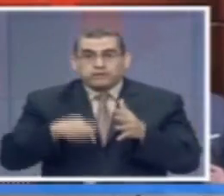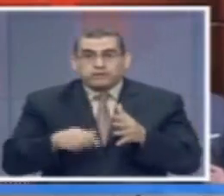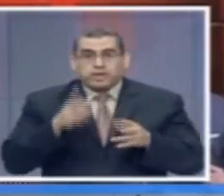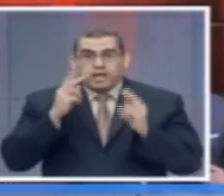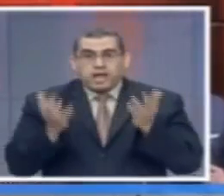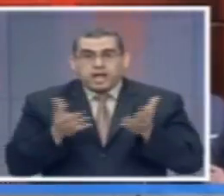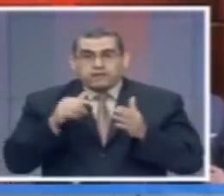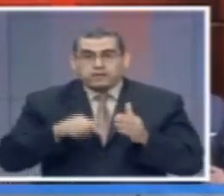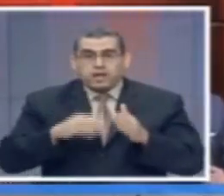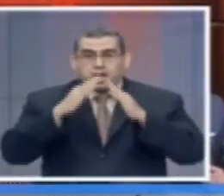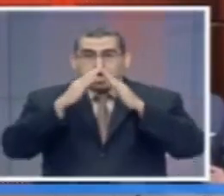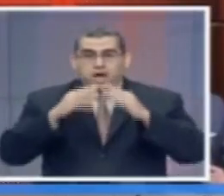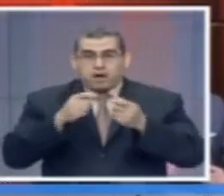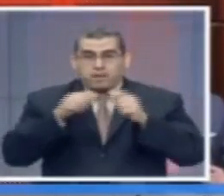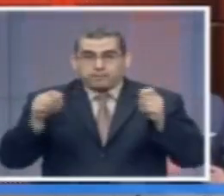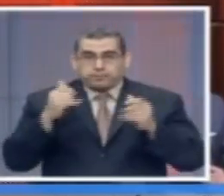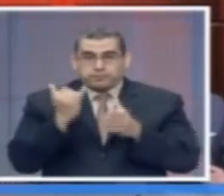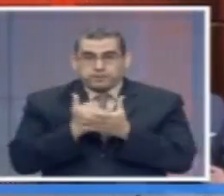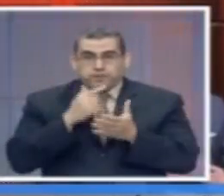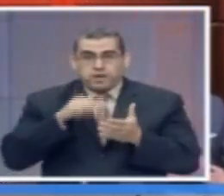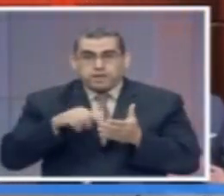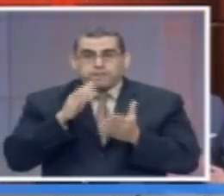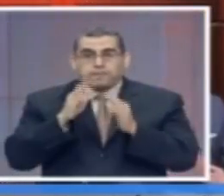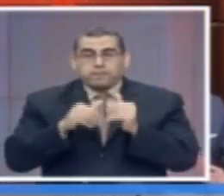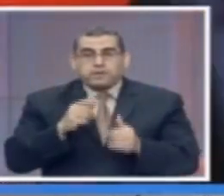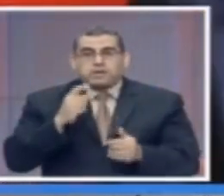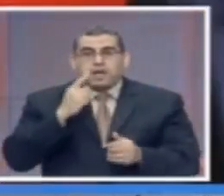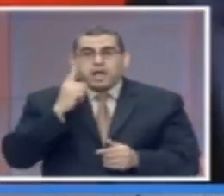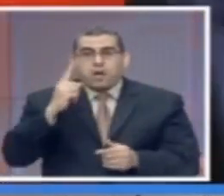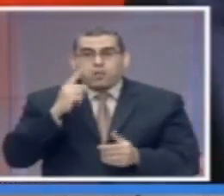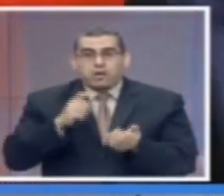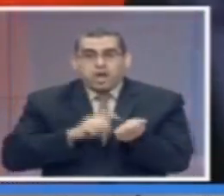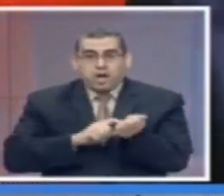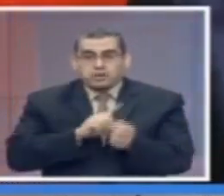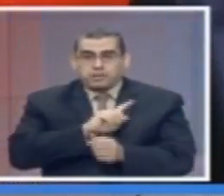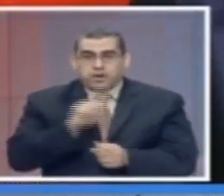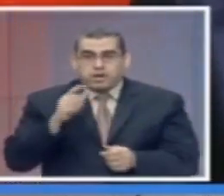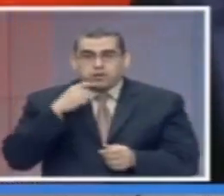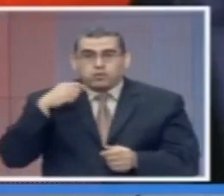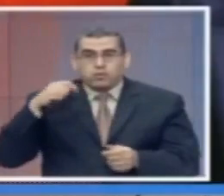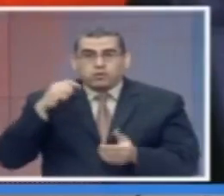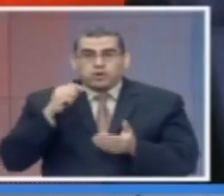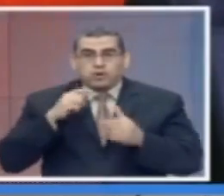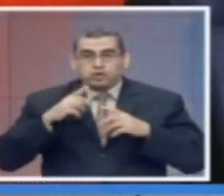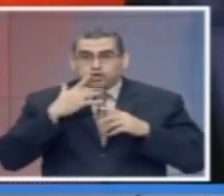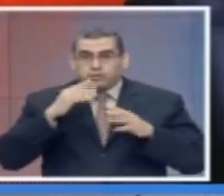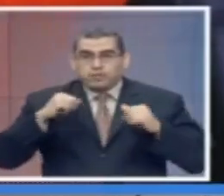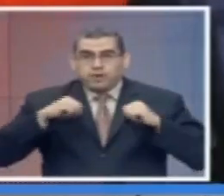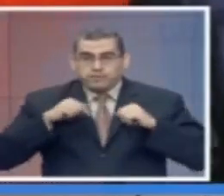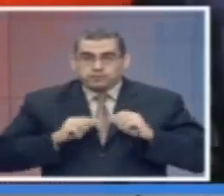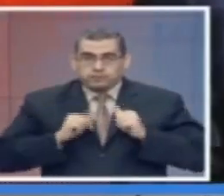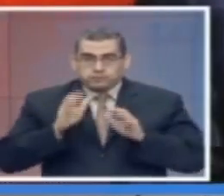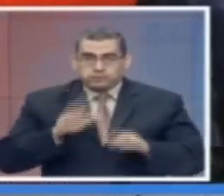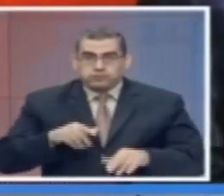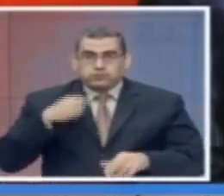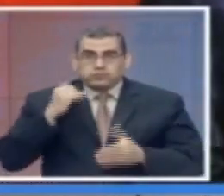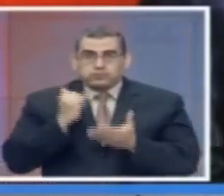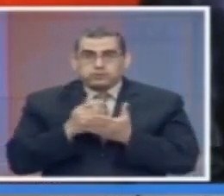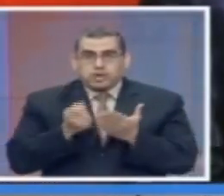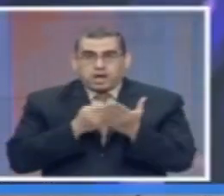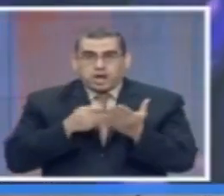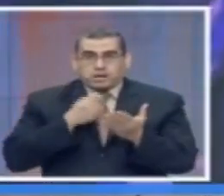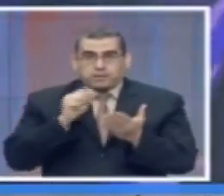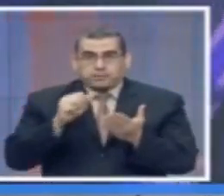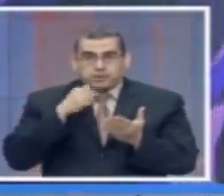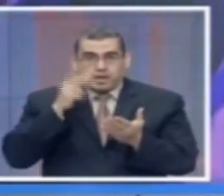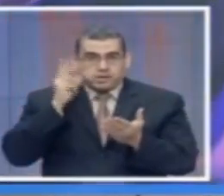باحتفالية مؤسسة الأهرام في إطار مبادرة مصر أولا لا للتعصب، بحضور الدكتور أشرف صبحي وزير الشباب والرياضة والكاتب الصحفي كرم جبر رئيس